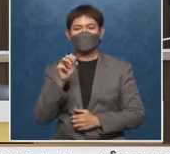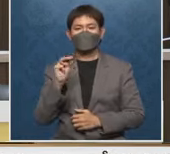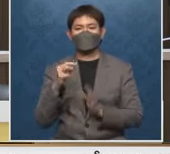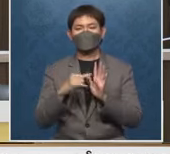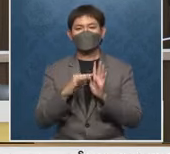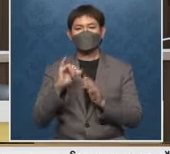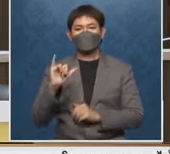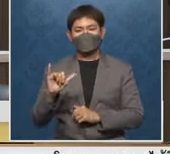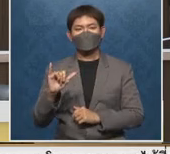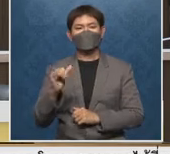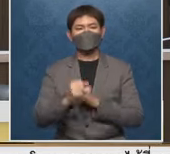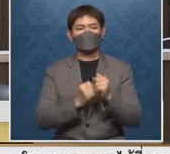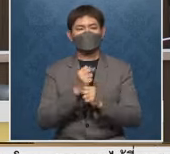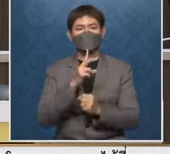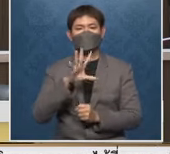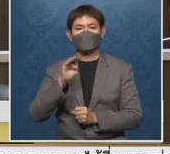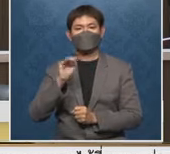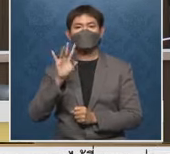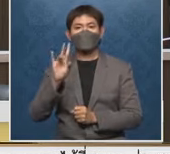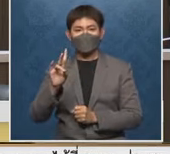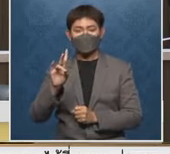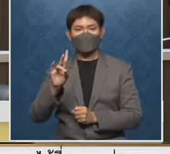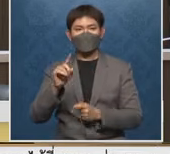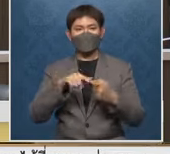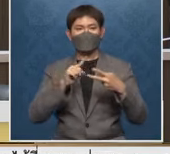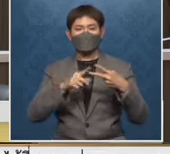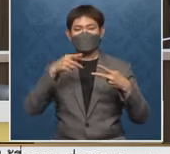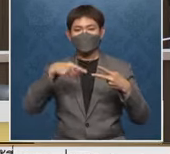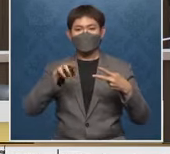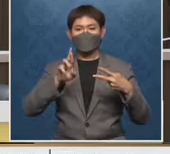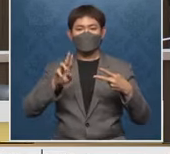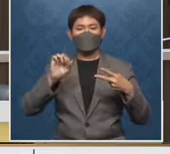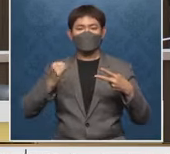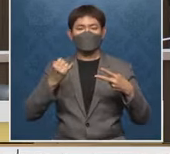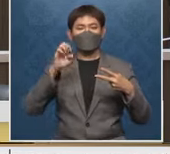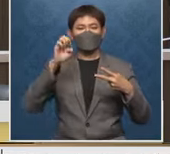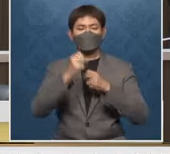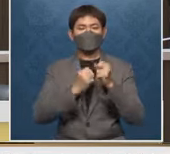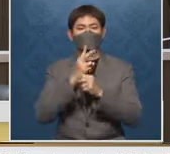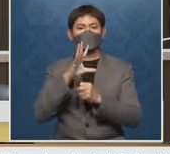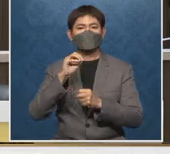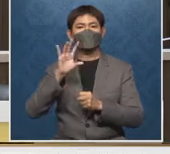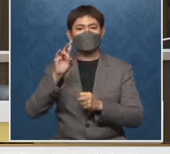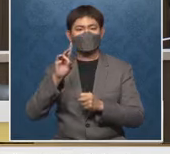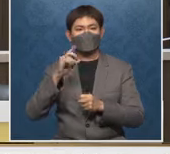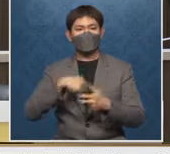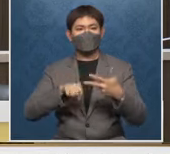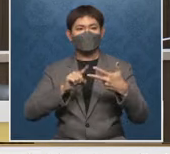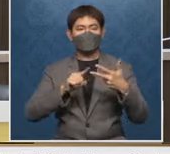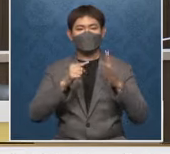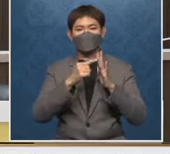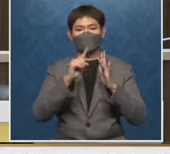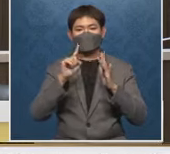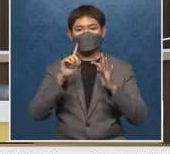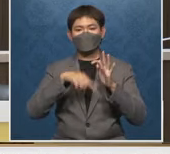ในปี2547นายพรจีรักจงเจริญปี2557นายเด่นคำแ